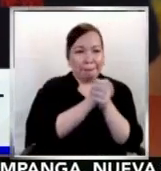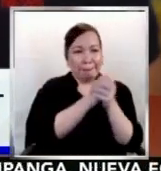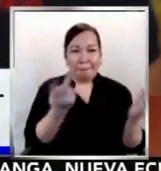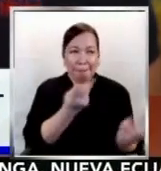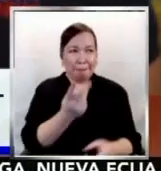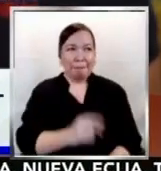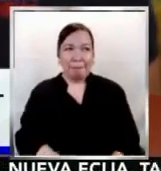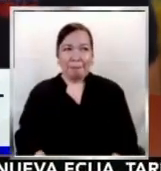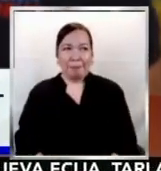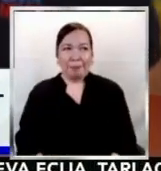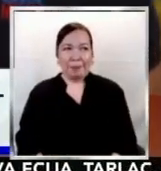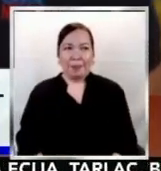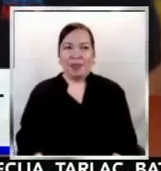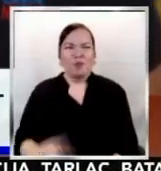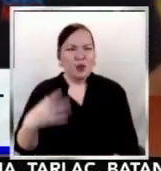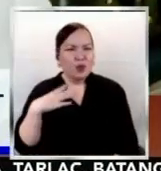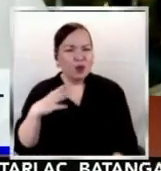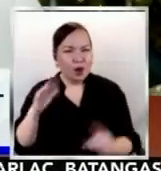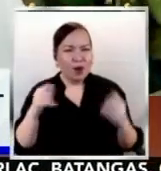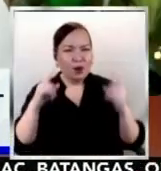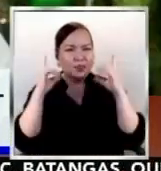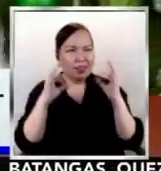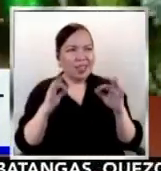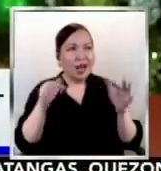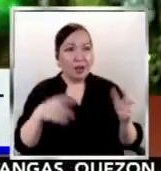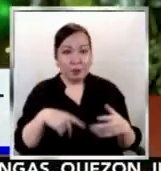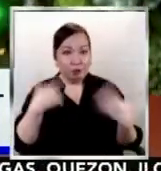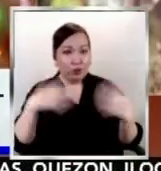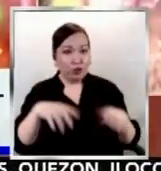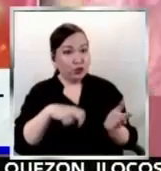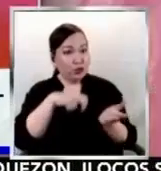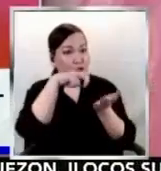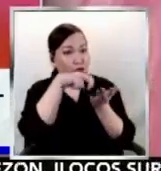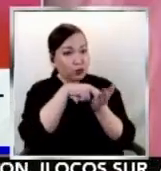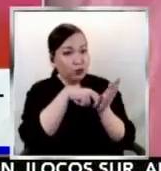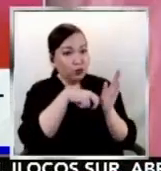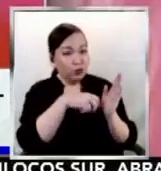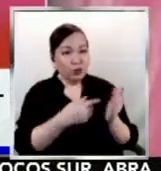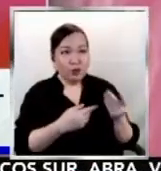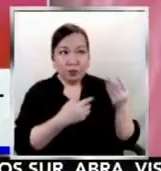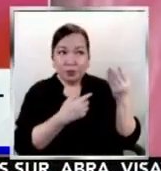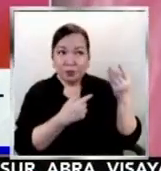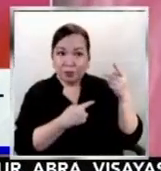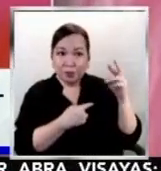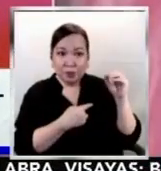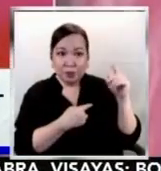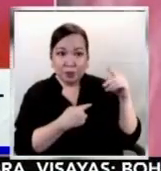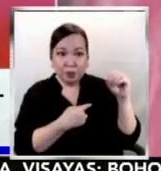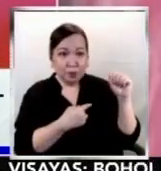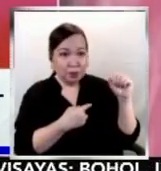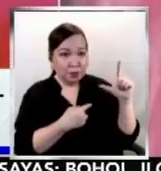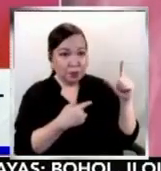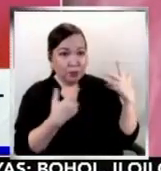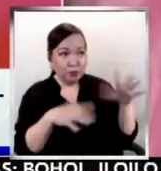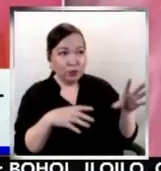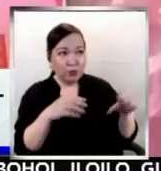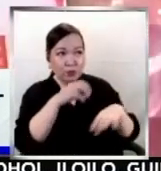muna, paano ba nangyari itong proposal? Hey, paano ba nagsisimulan to? Siyempre gusto ko, hindi naman masyadong